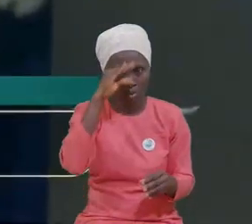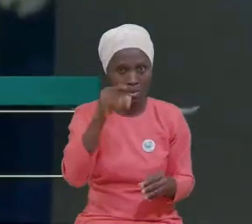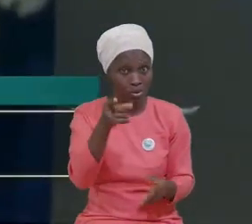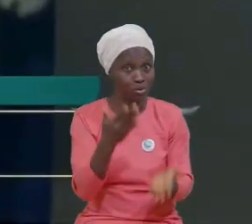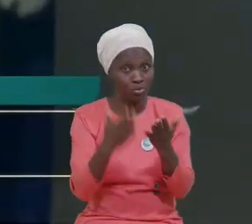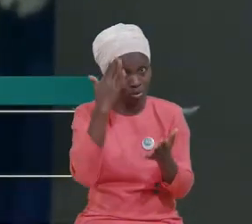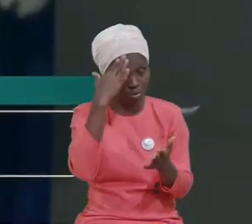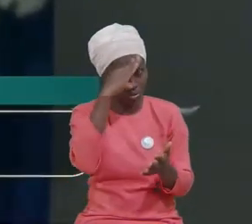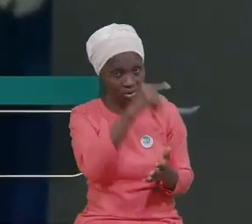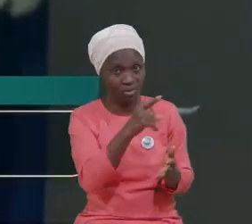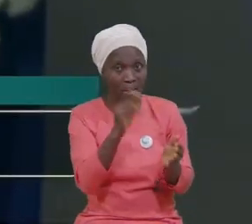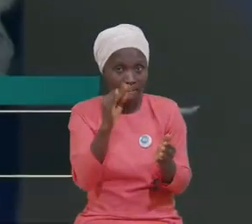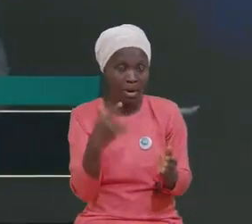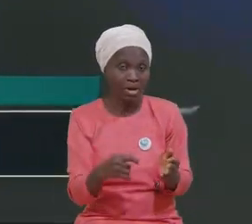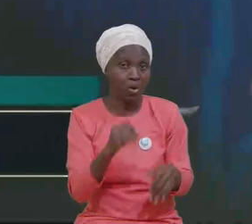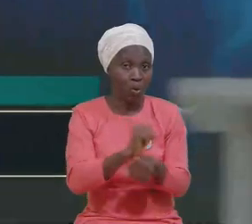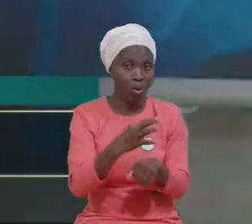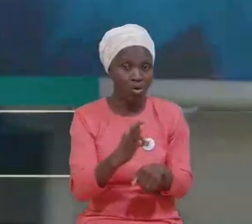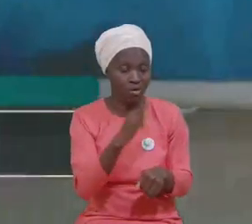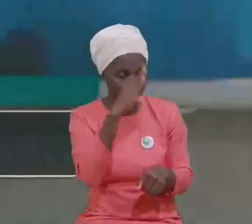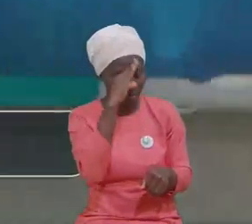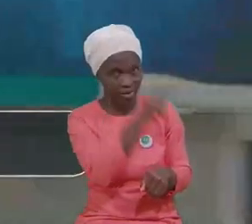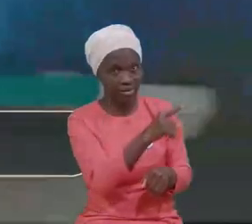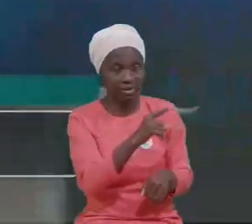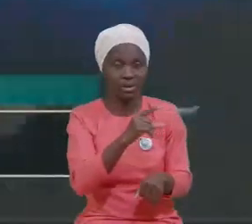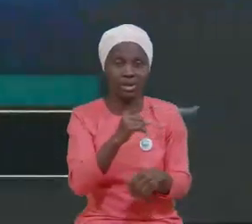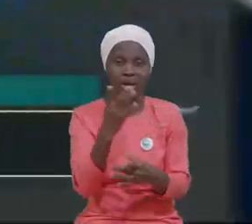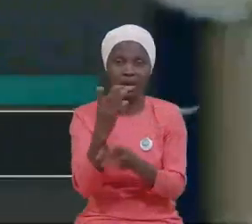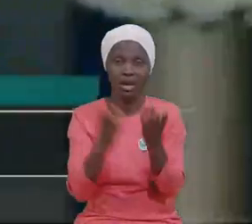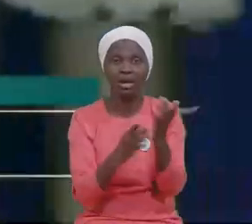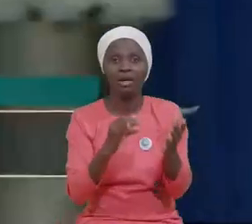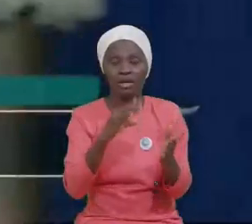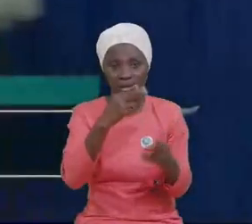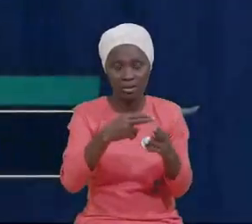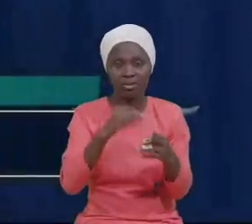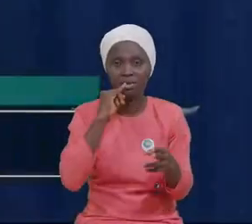connaissez, par l'œuvre de ses mains. C'est Webster.